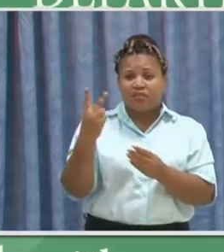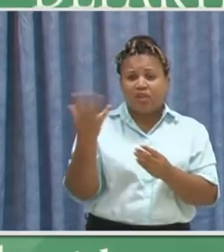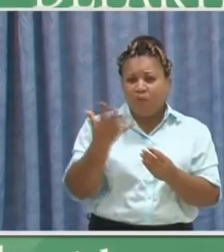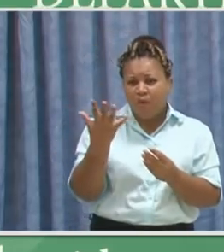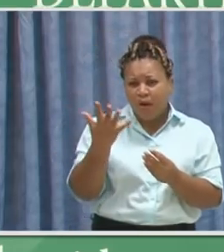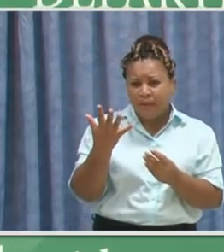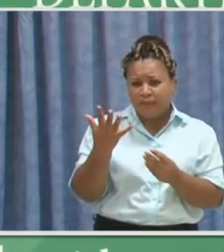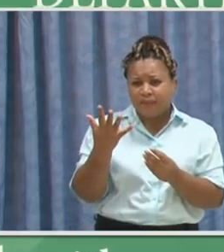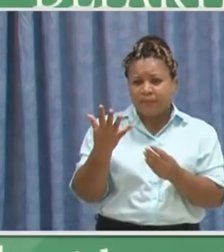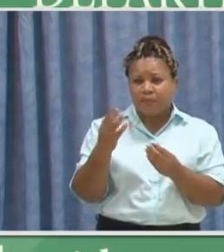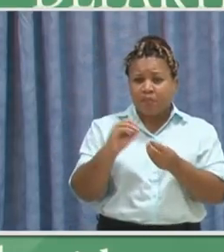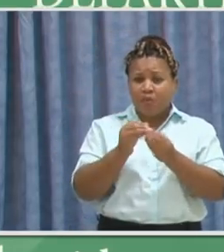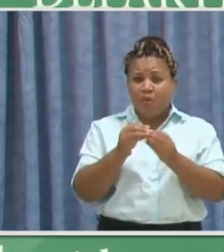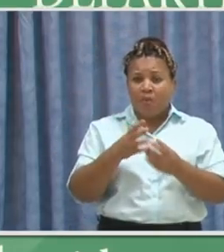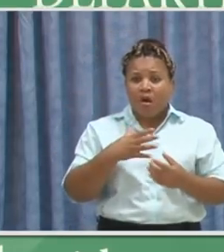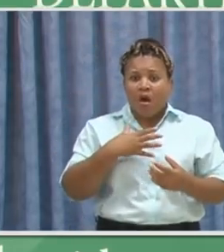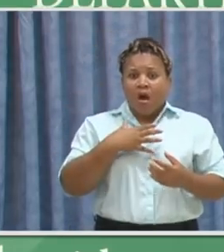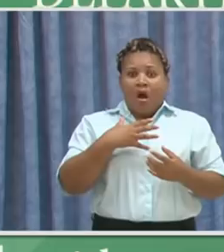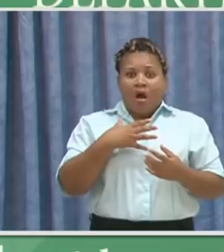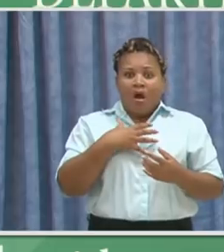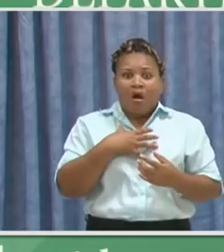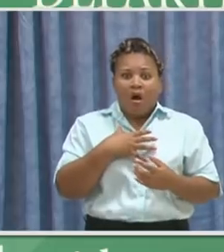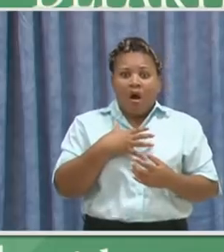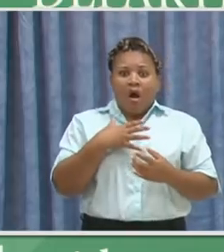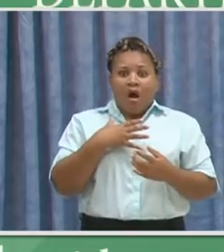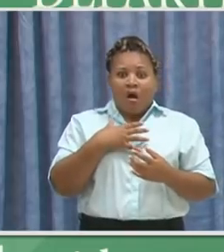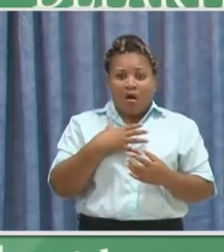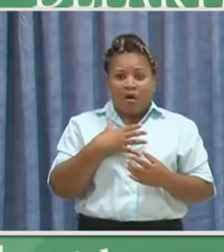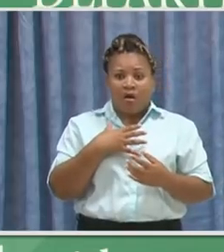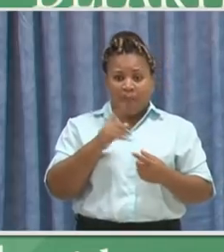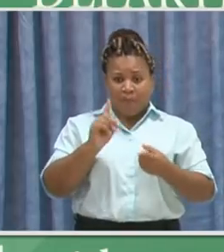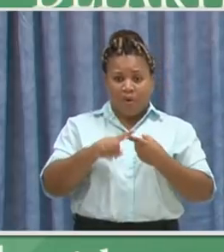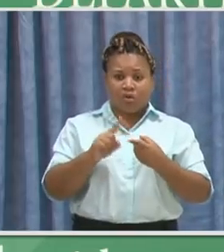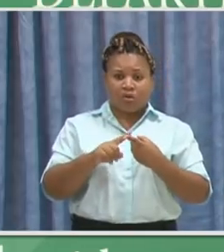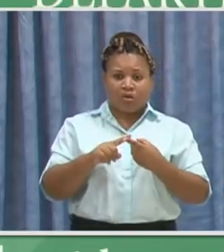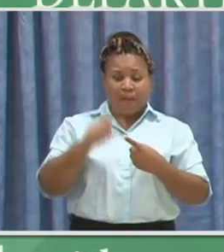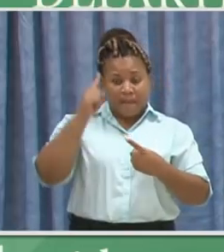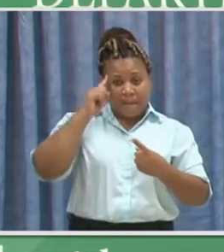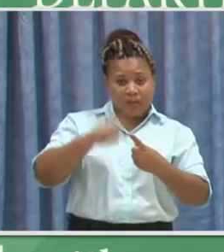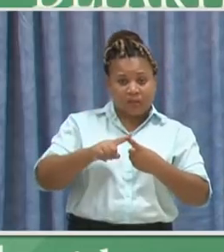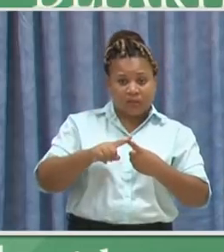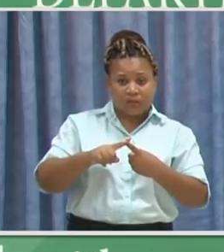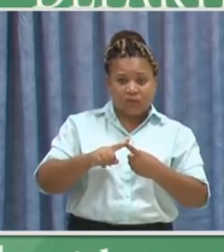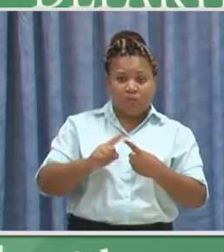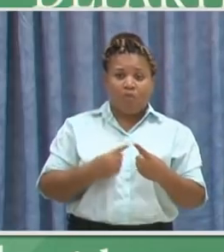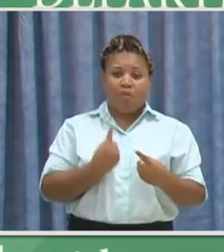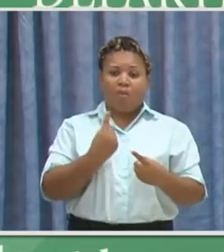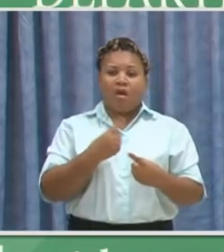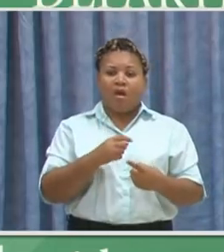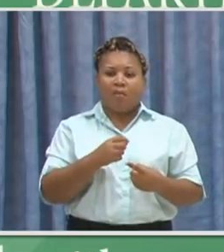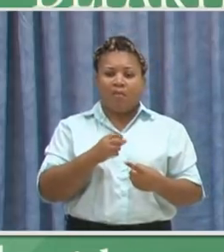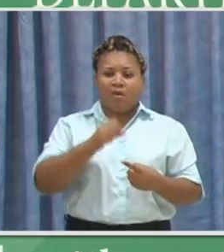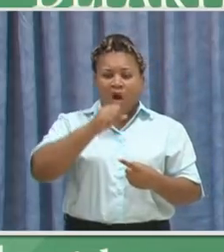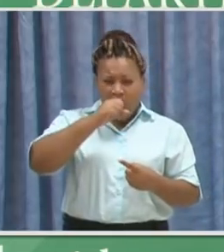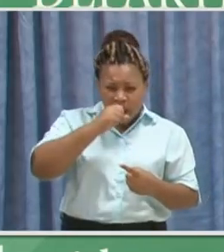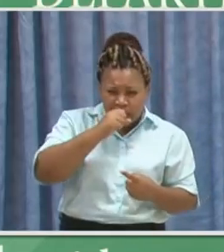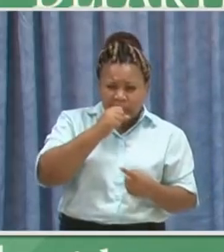maladie respiratoire, on peut tousser, on peut éternuer, si tu es dans la fièvre avec, parle d'abord dans la public. Et si vous avez